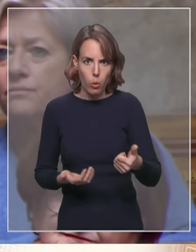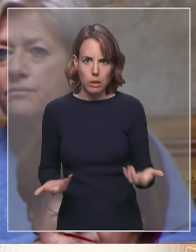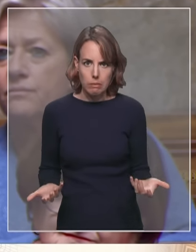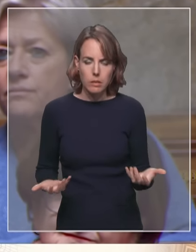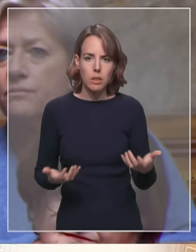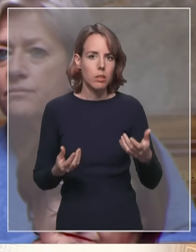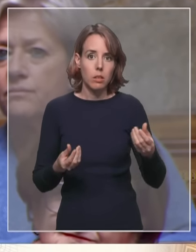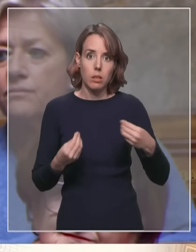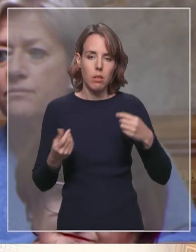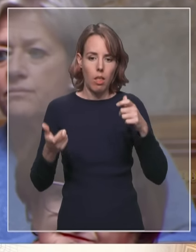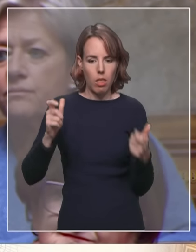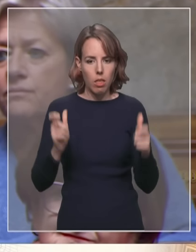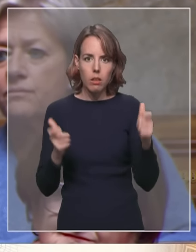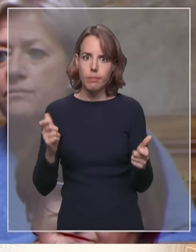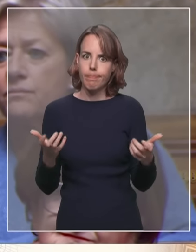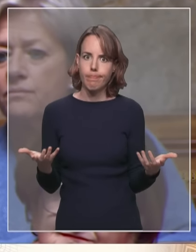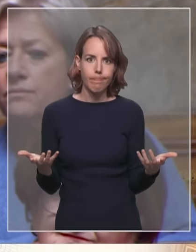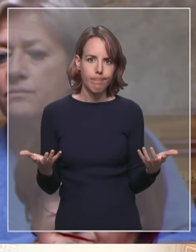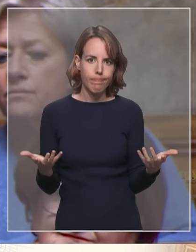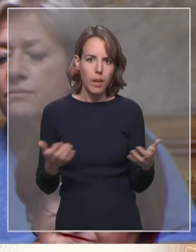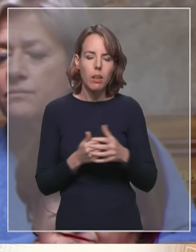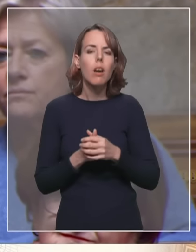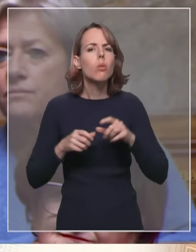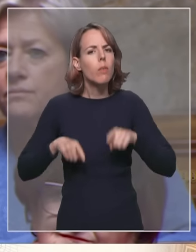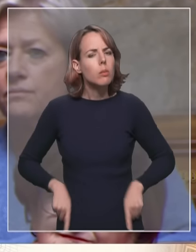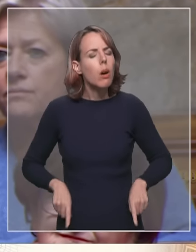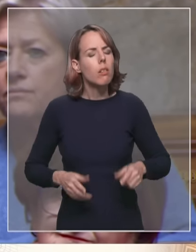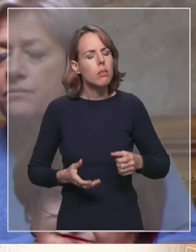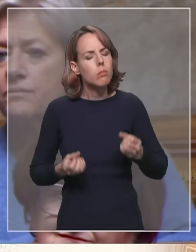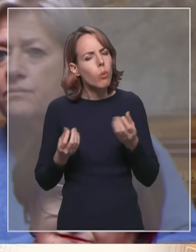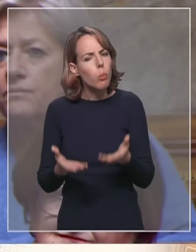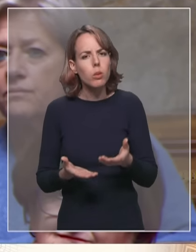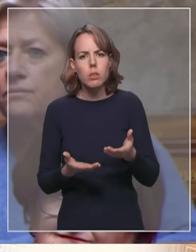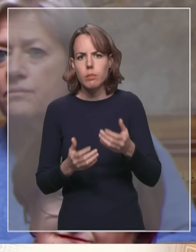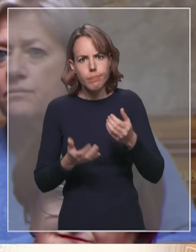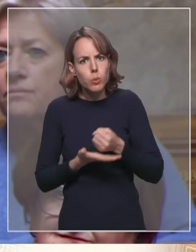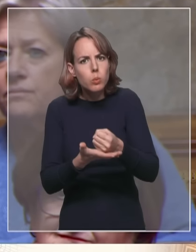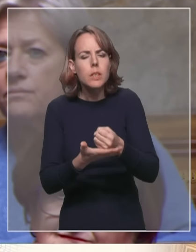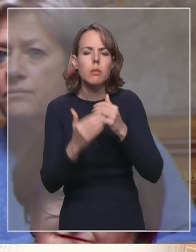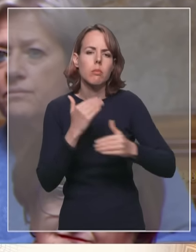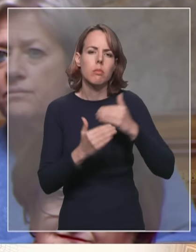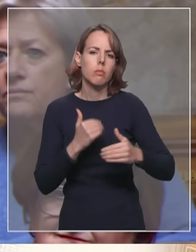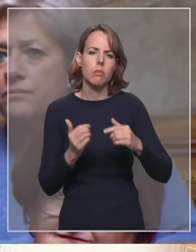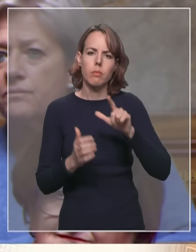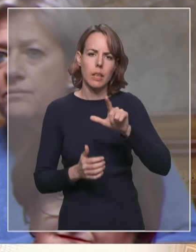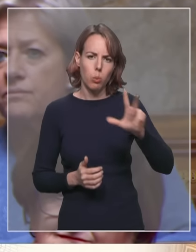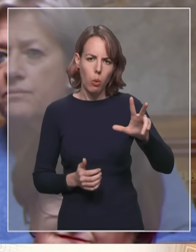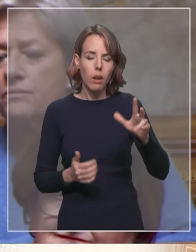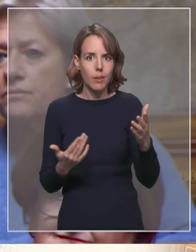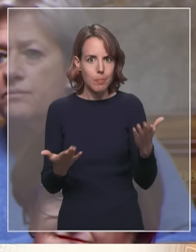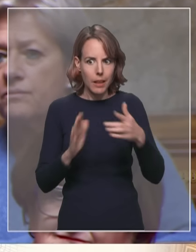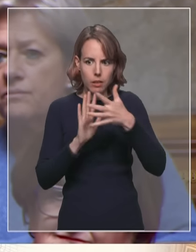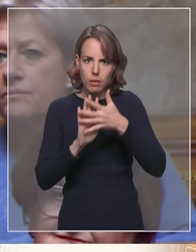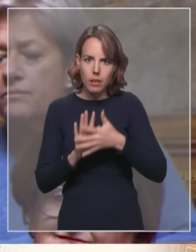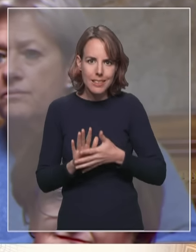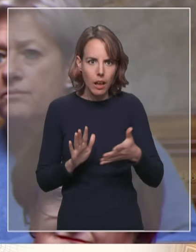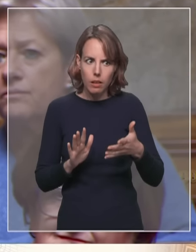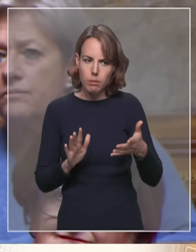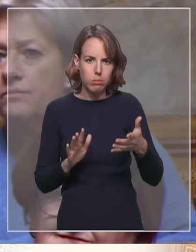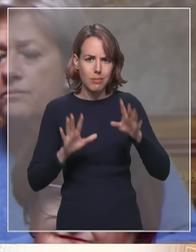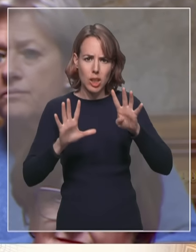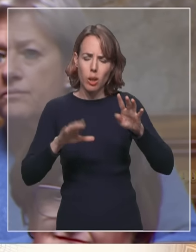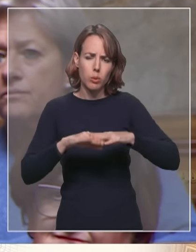les exploitations. Si le gouvernement a bien proposé un plan de soutien en 2023, ses critères d'éligibilité excluaient alors 9